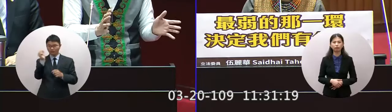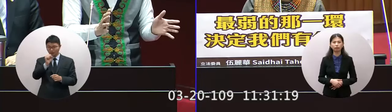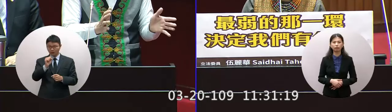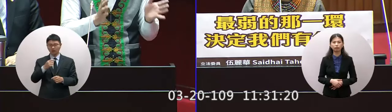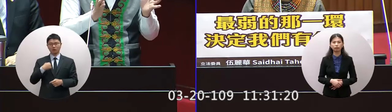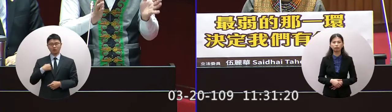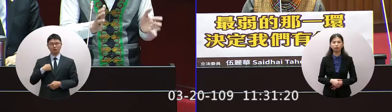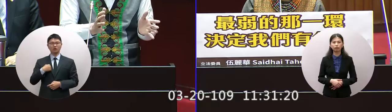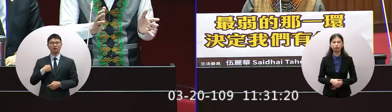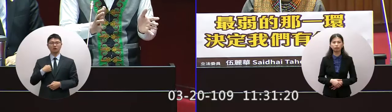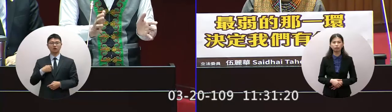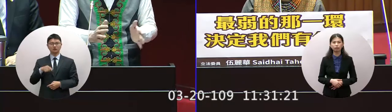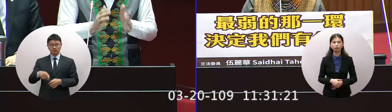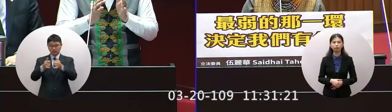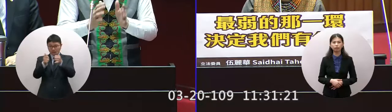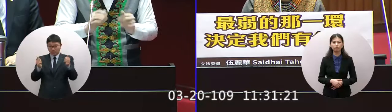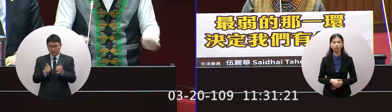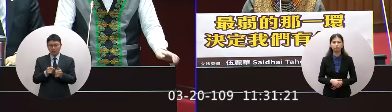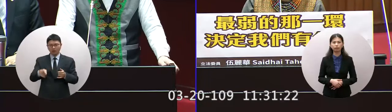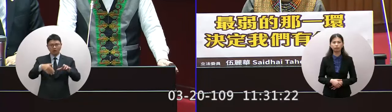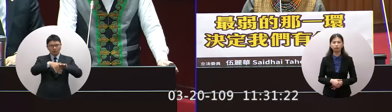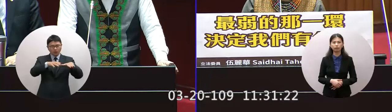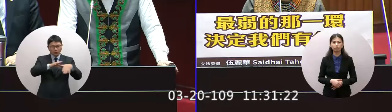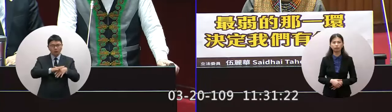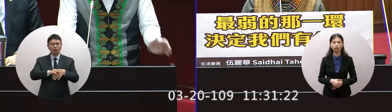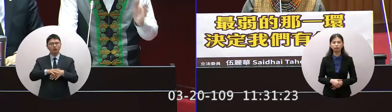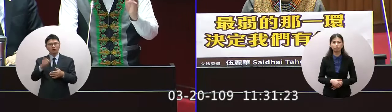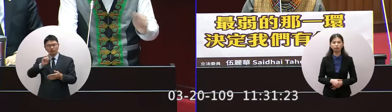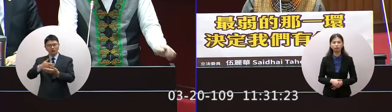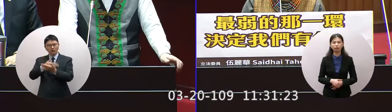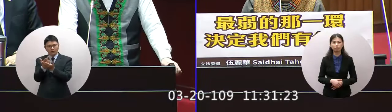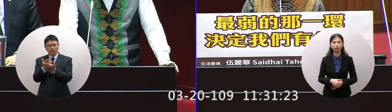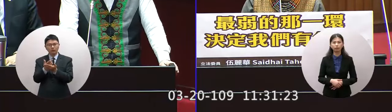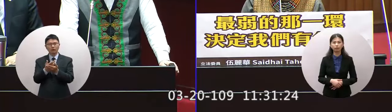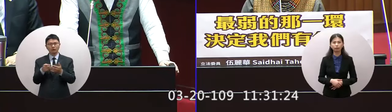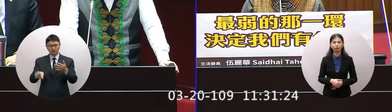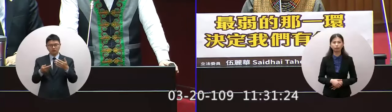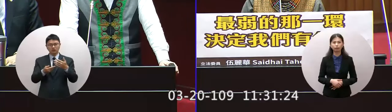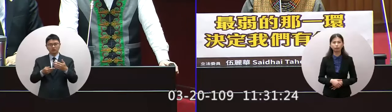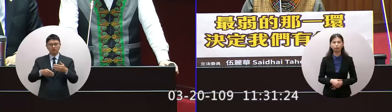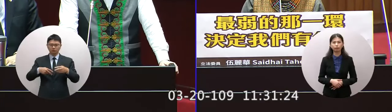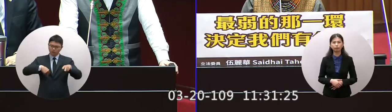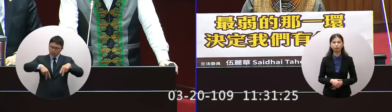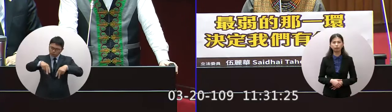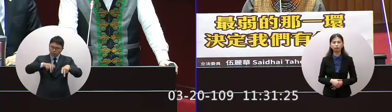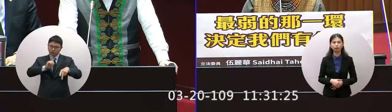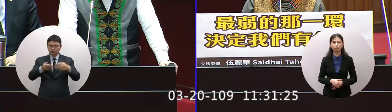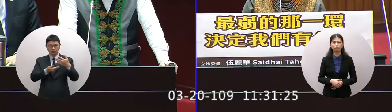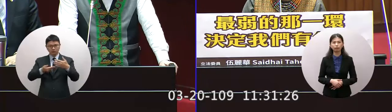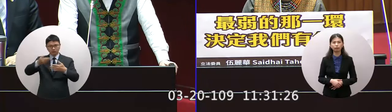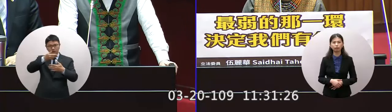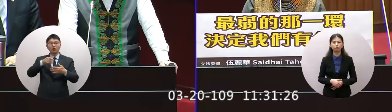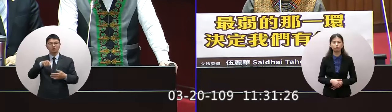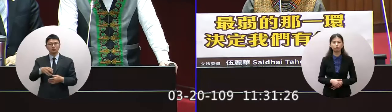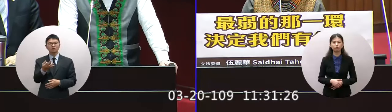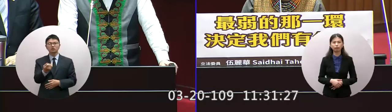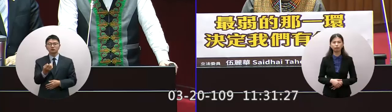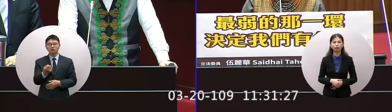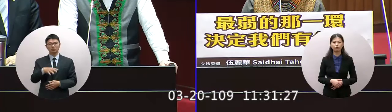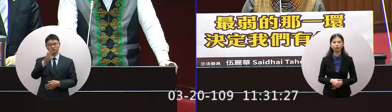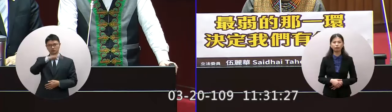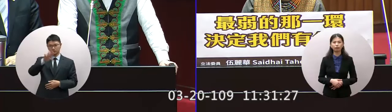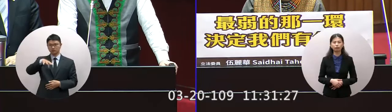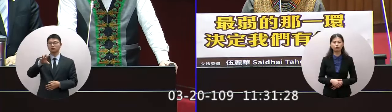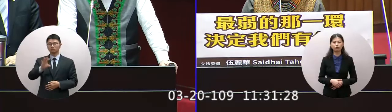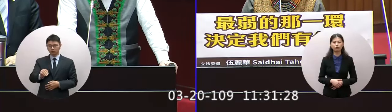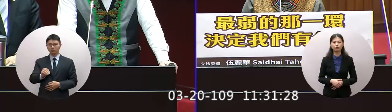部落意象、文化意象，还有步道呢，做一个优化。啊，这个部分我们会有编列，大概有4000多万的费用，